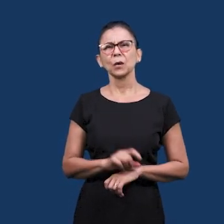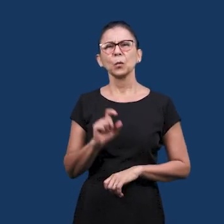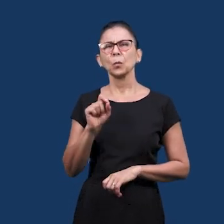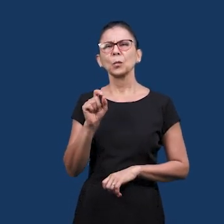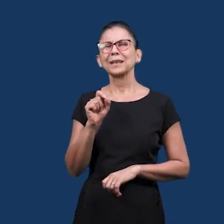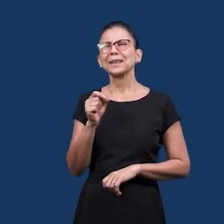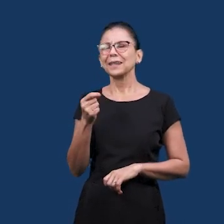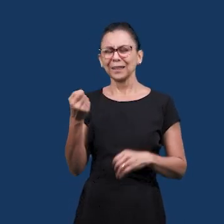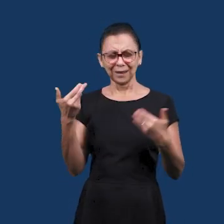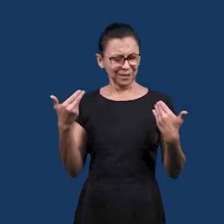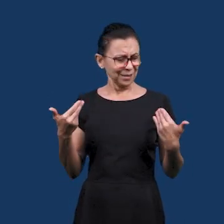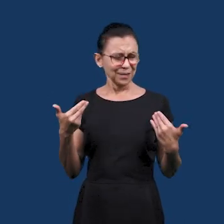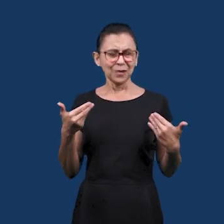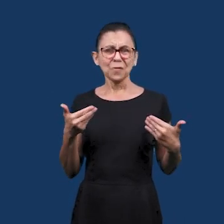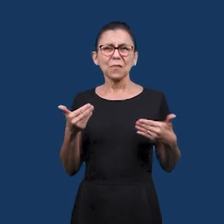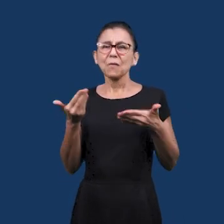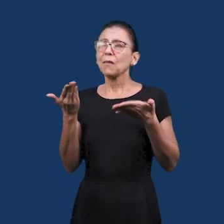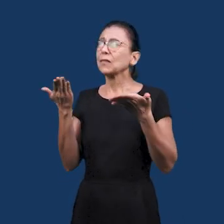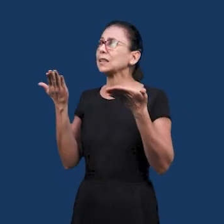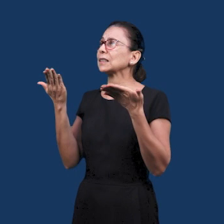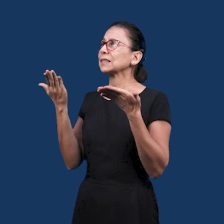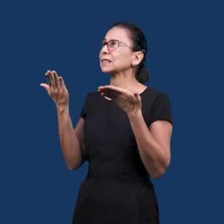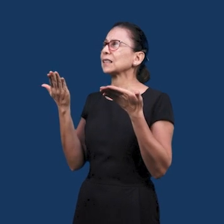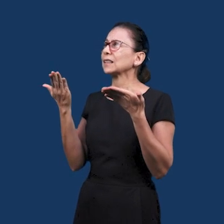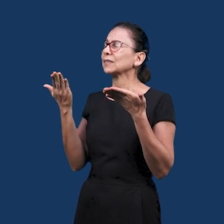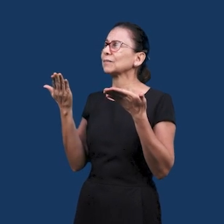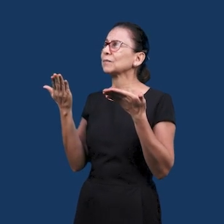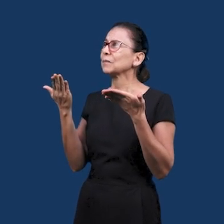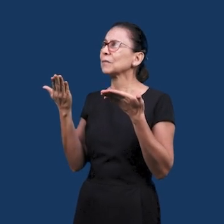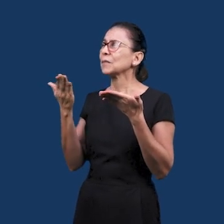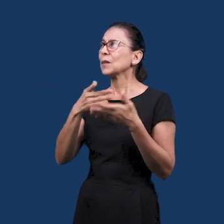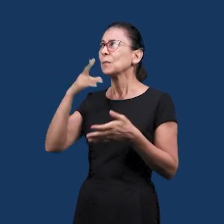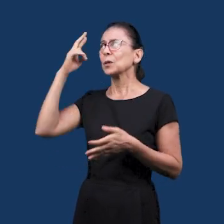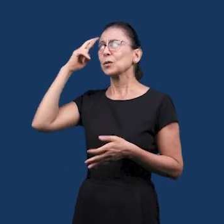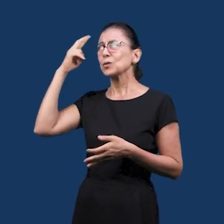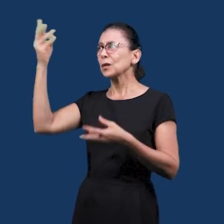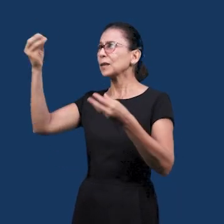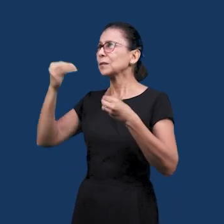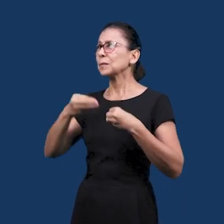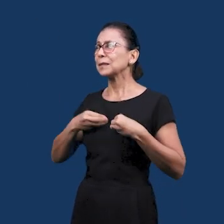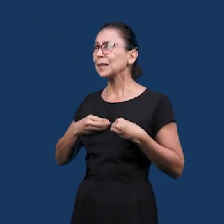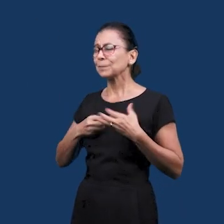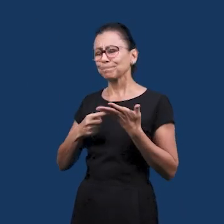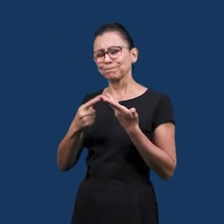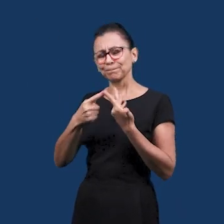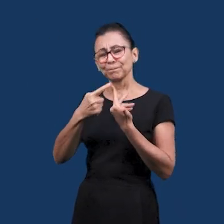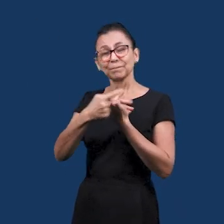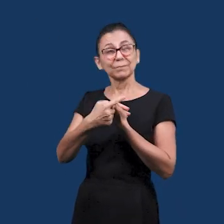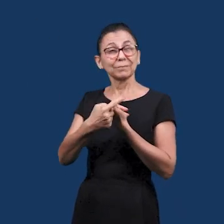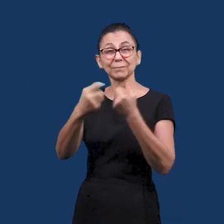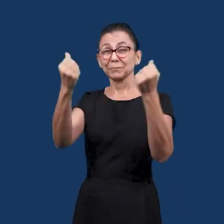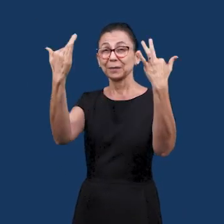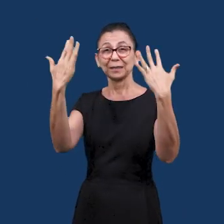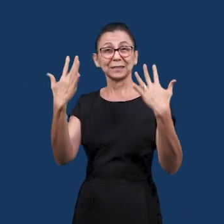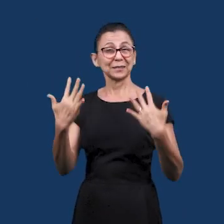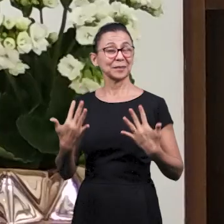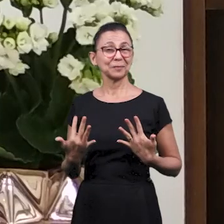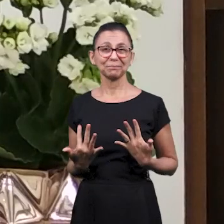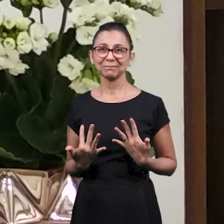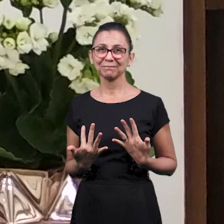«Что воздам я Господу?» Псалом 115, стих 3. «Что воздам Господу за